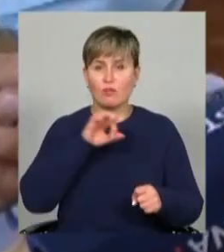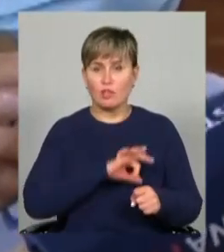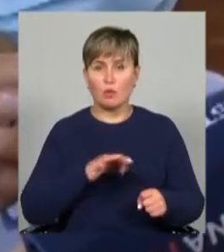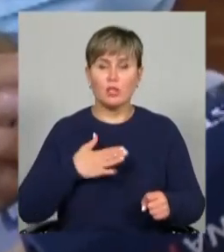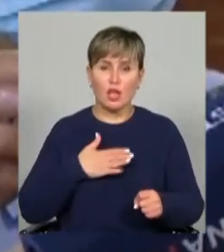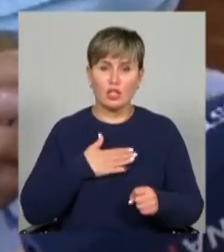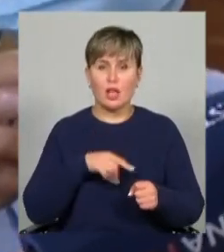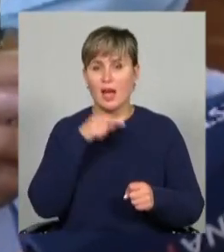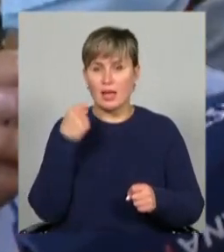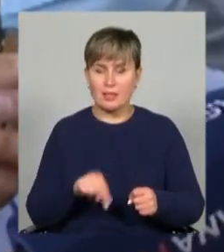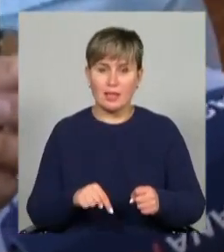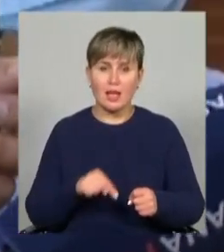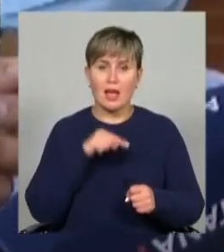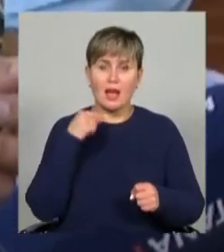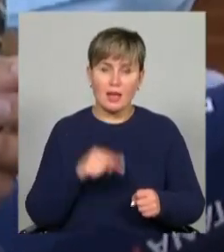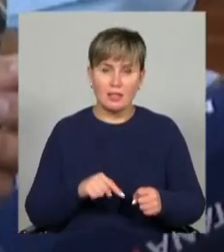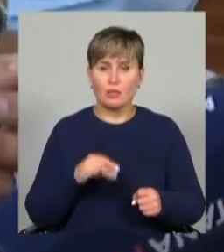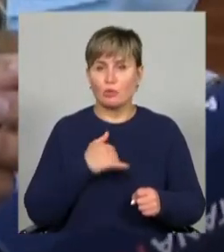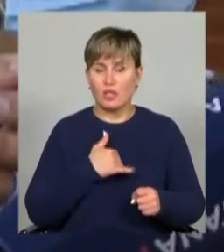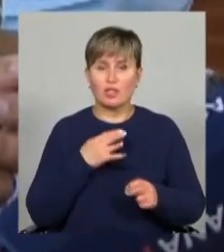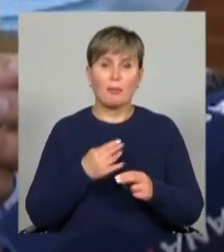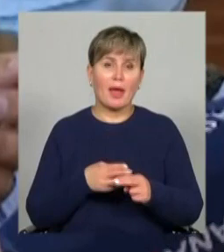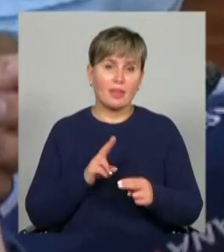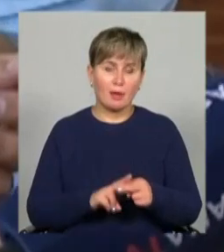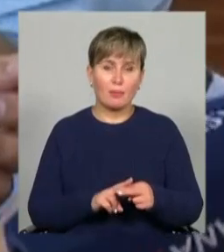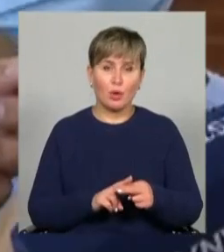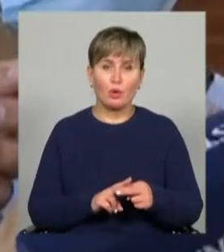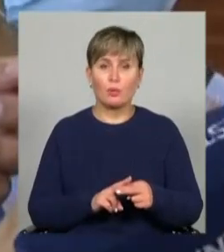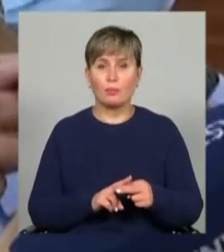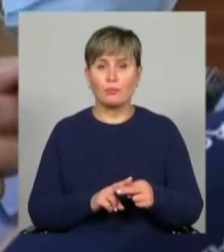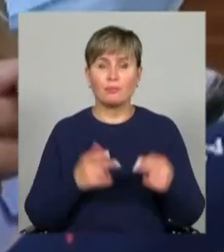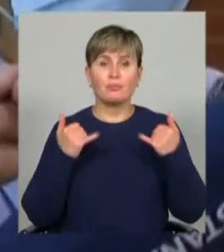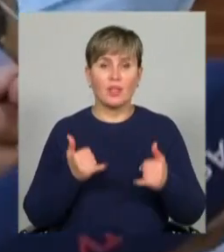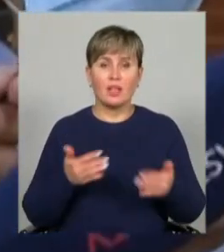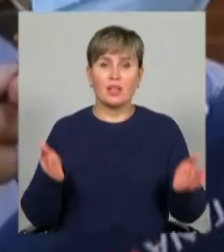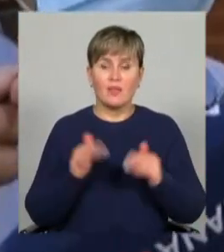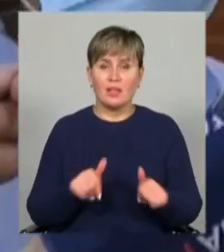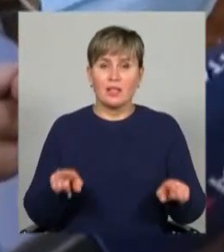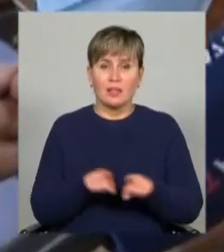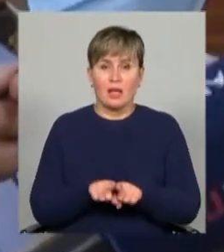наши в России, российские и у нас. Поэтому, да, поэтому сейчас давайте вот так